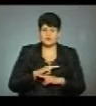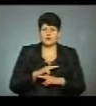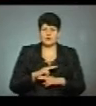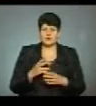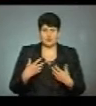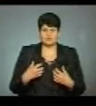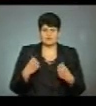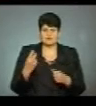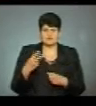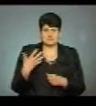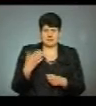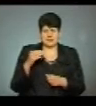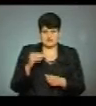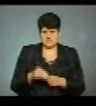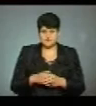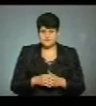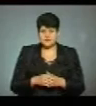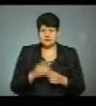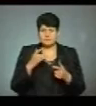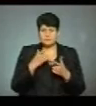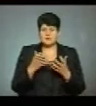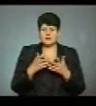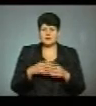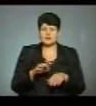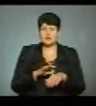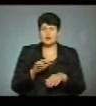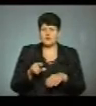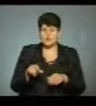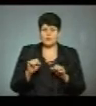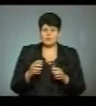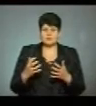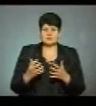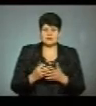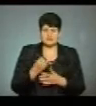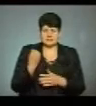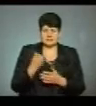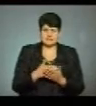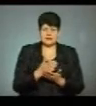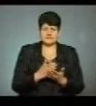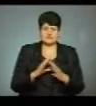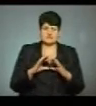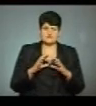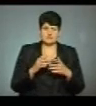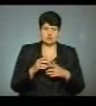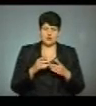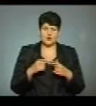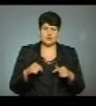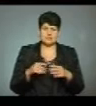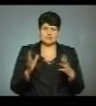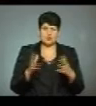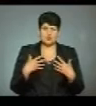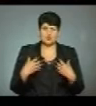25 213 осіб. Інформацію про кількість хворих можна знайти на інтерактивній карті Всесвітньої організації охорони здоров'я.